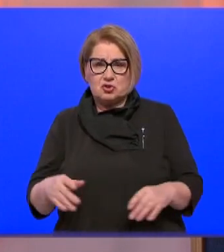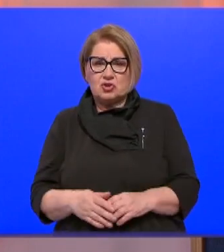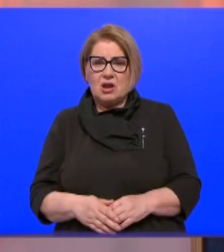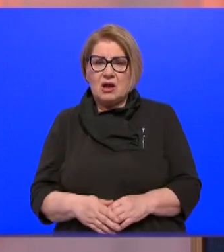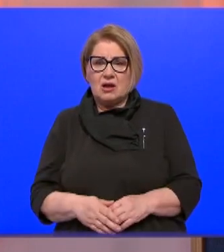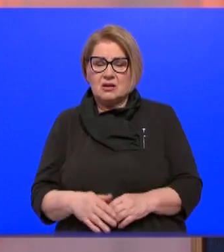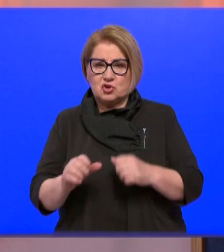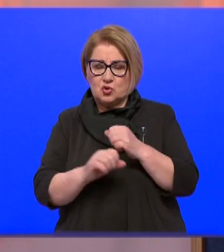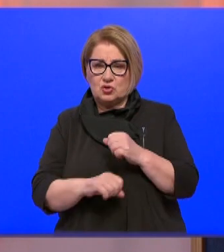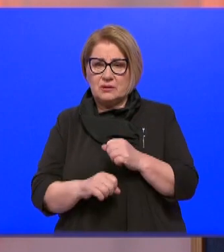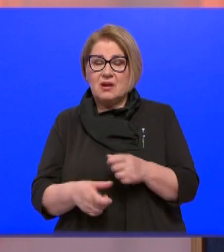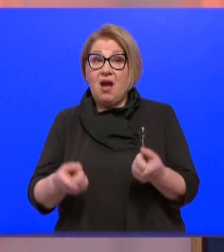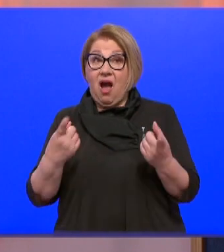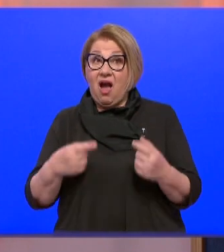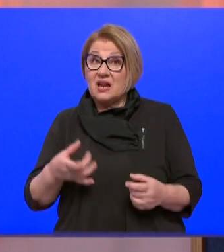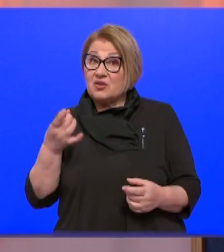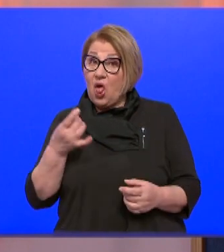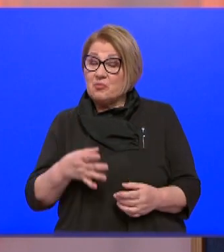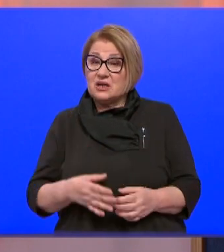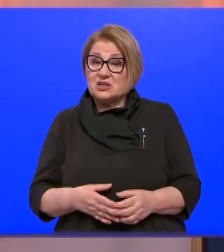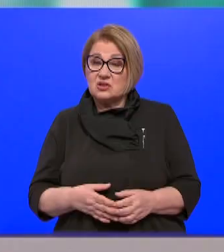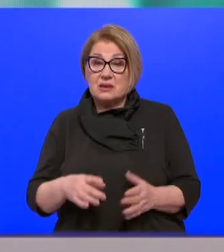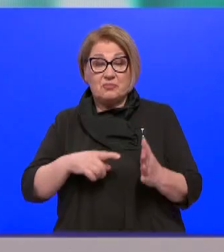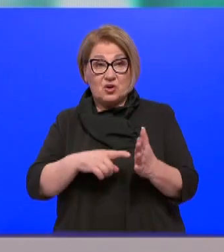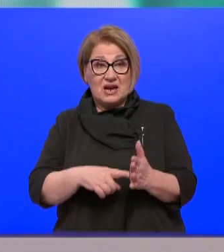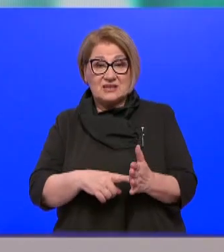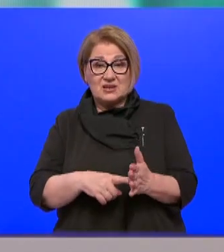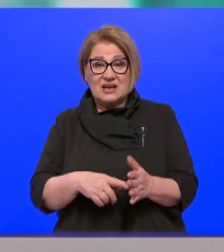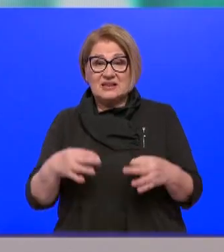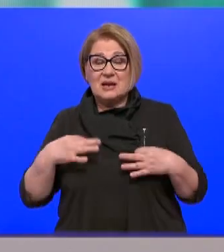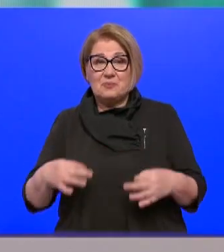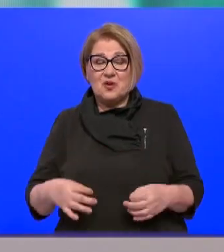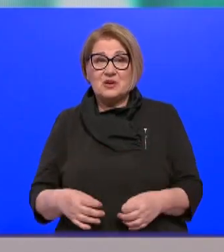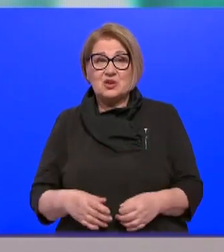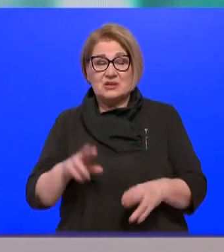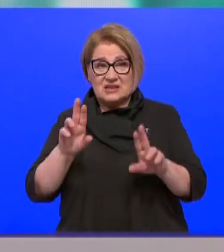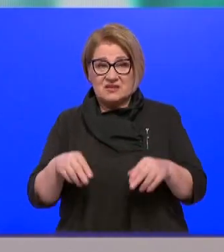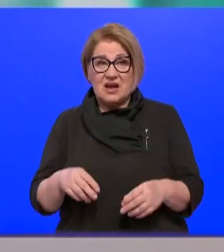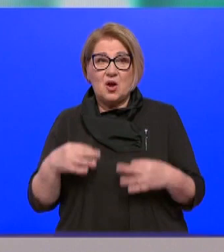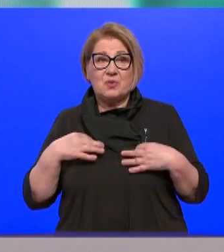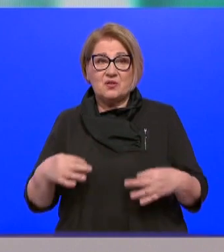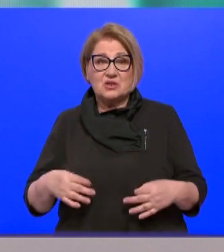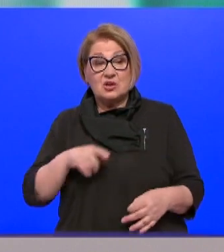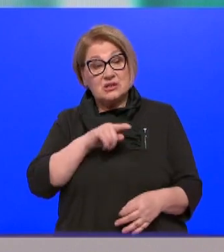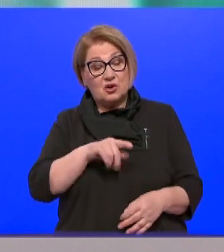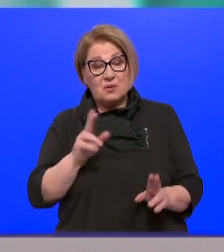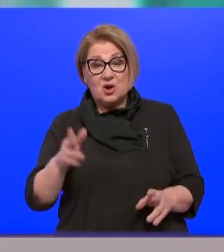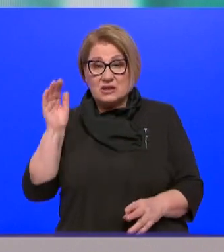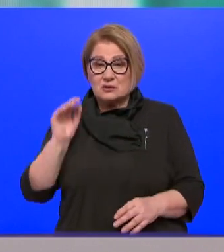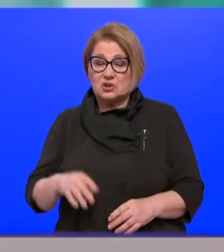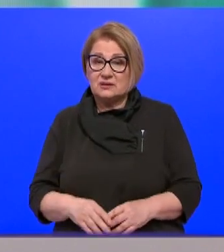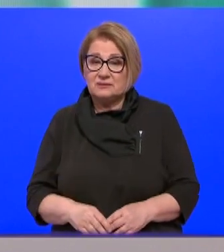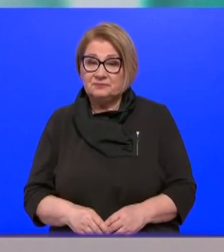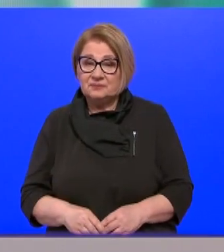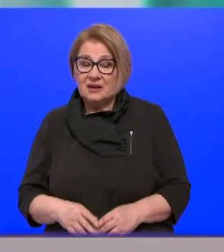Međutim, vrlo brzo se pokazalo da je profesorica uistinu profesorica i da je morao slušati. I zahvaljujući tome što